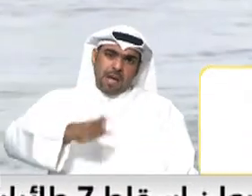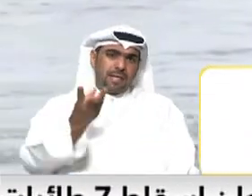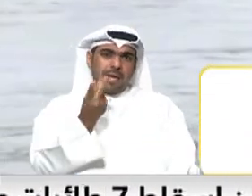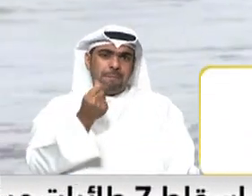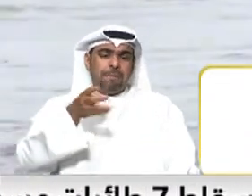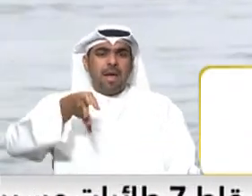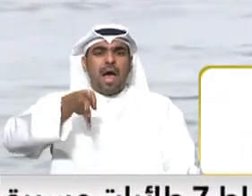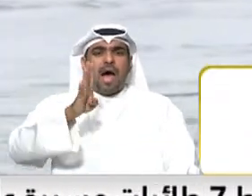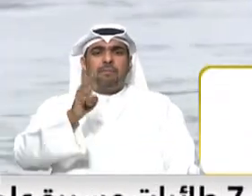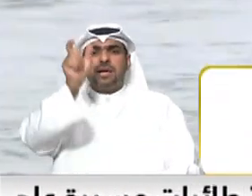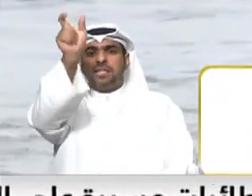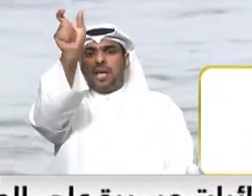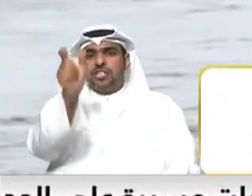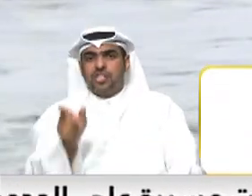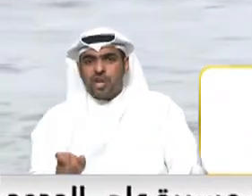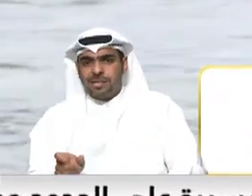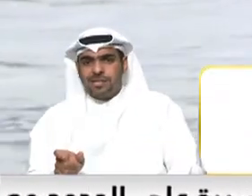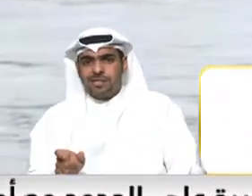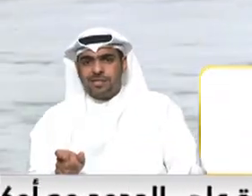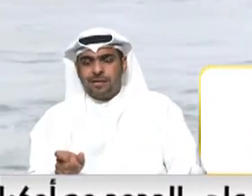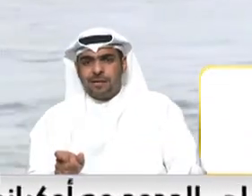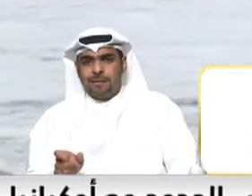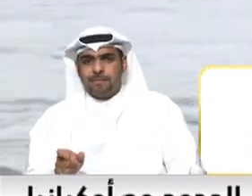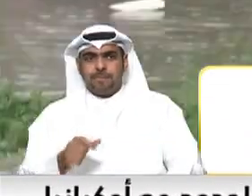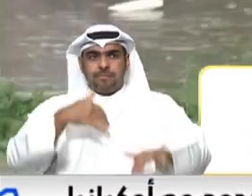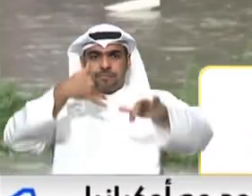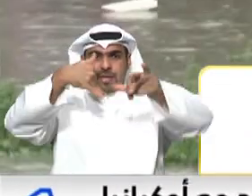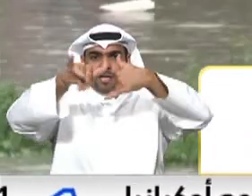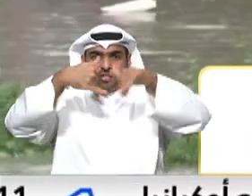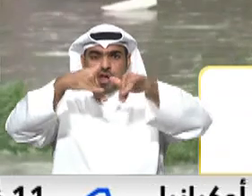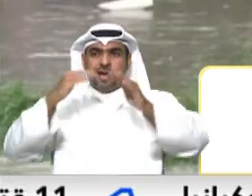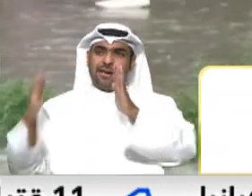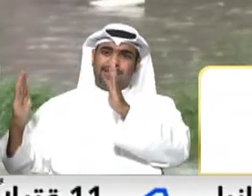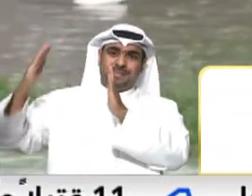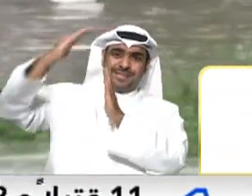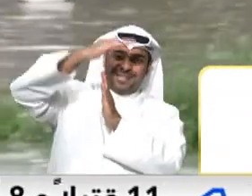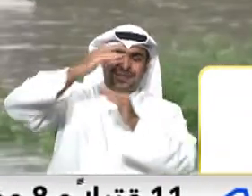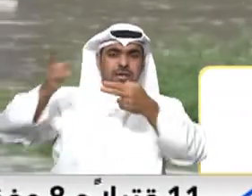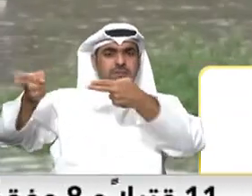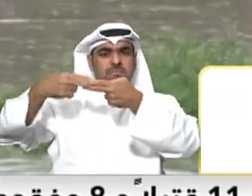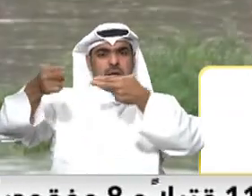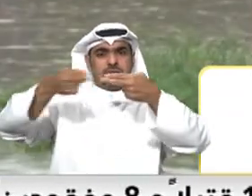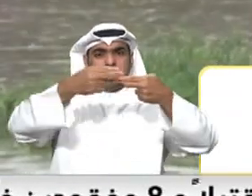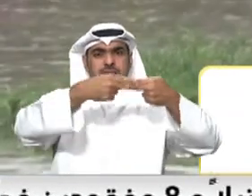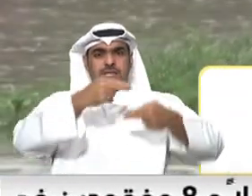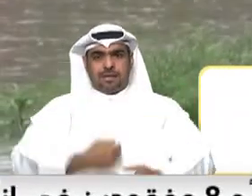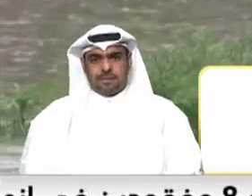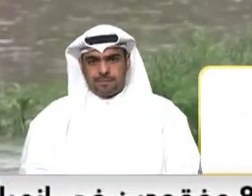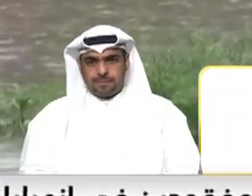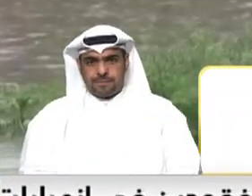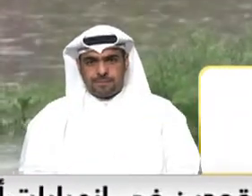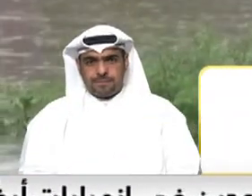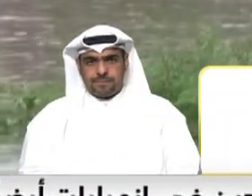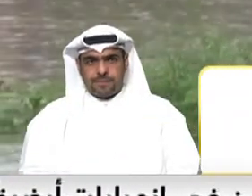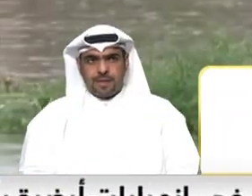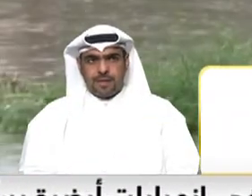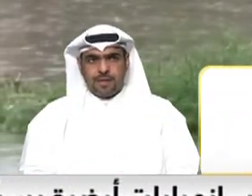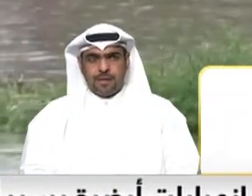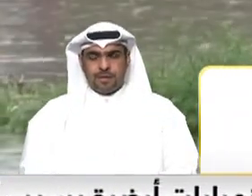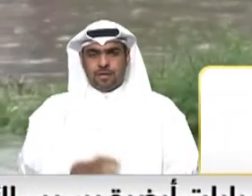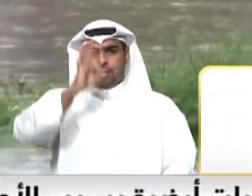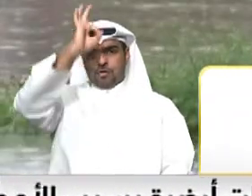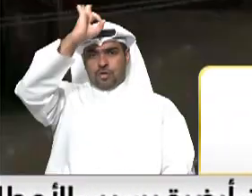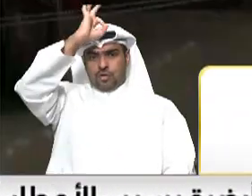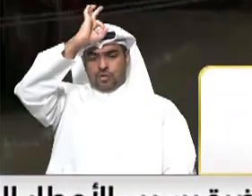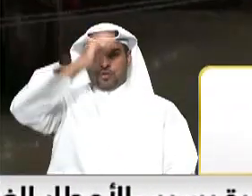شخصا على الأقل وإغلاق طرق رئيسية سريعة خلال الساعات الماضية. المتحدث باسم الشرطة